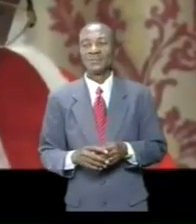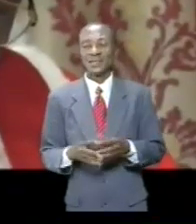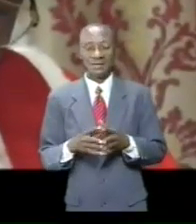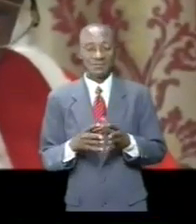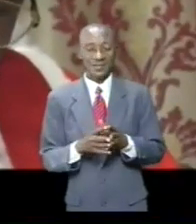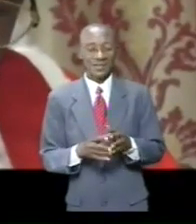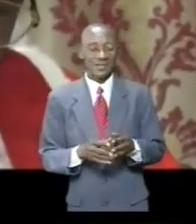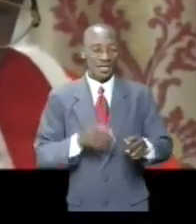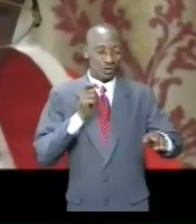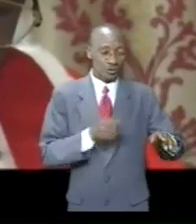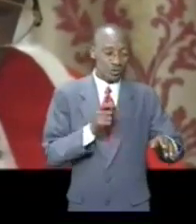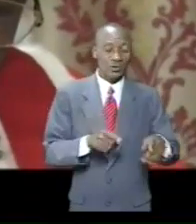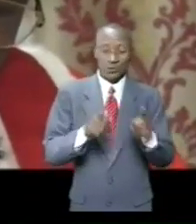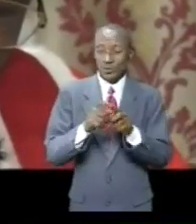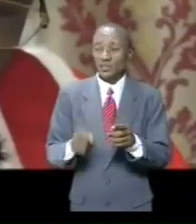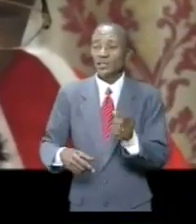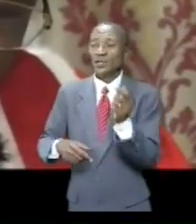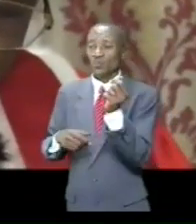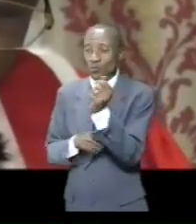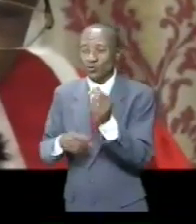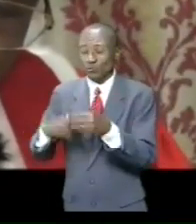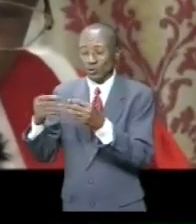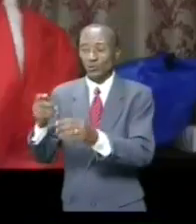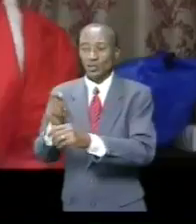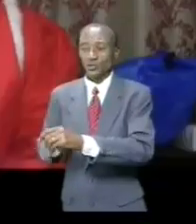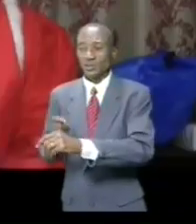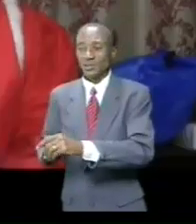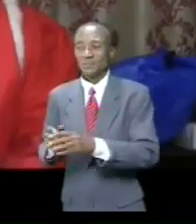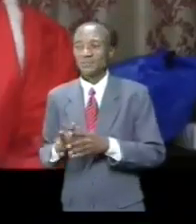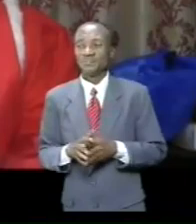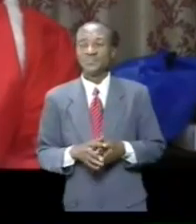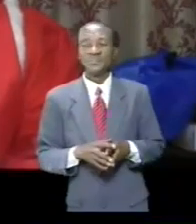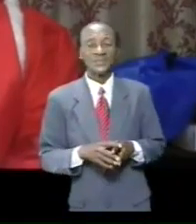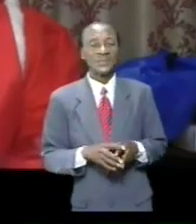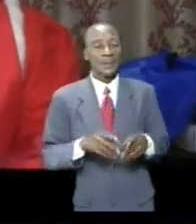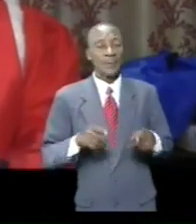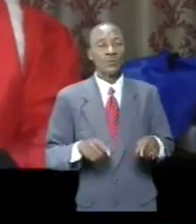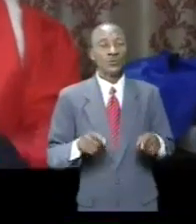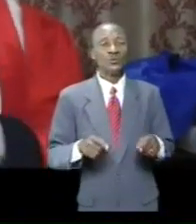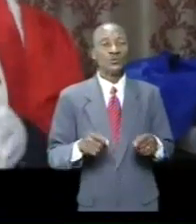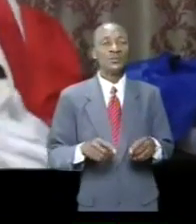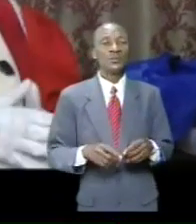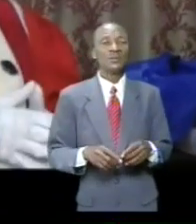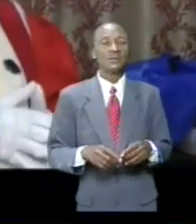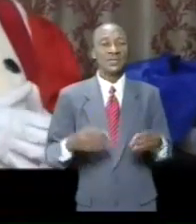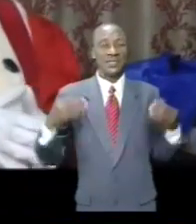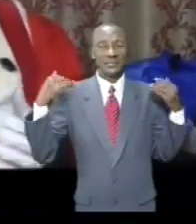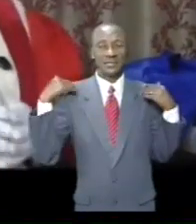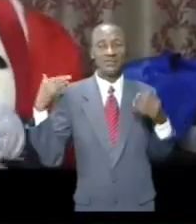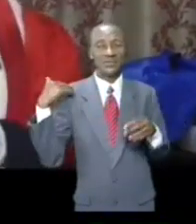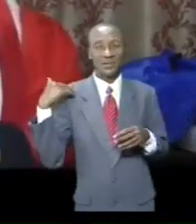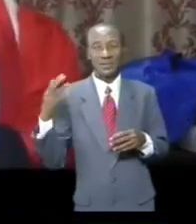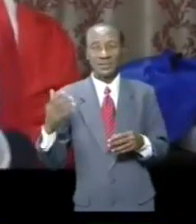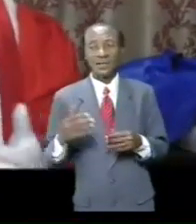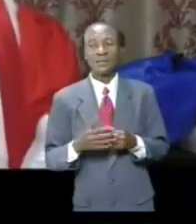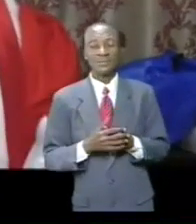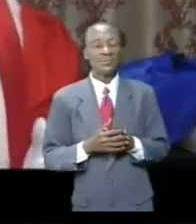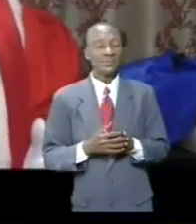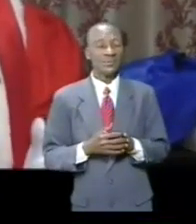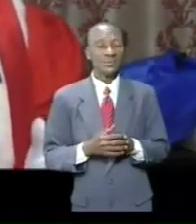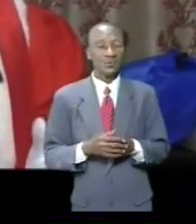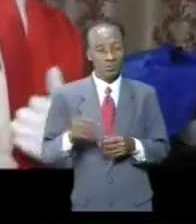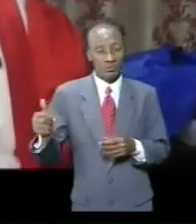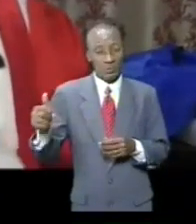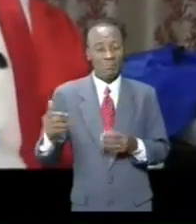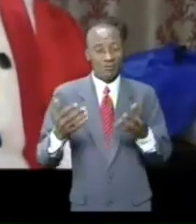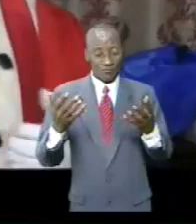justiciables. Aujourd'hui, le chef d'État ne cesse de le dire, État de droit, pilier parmi les piliers, c'est la